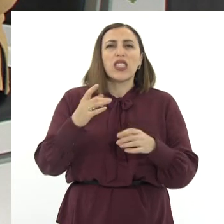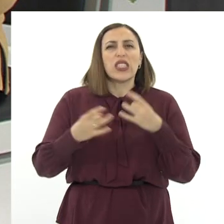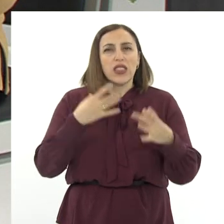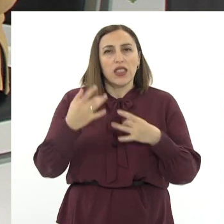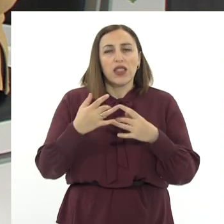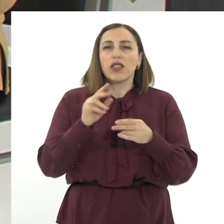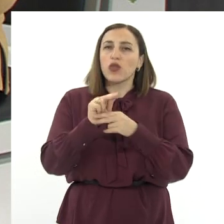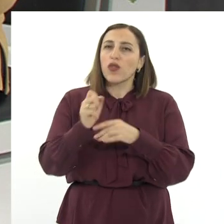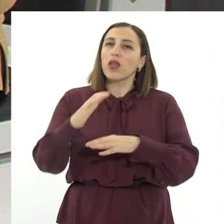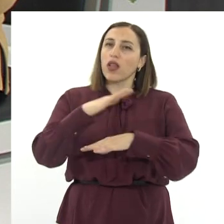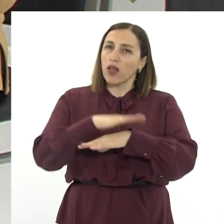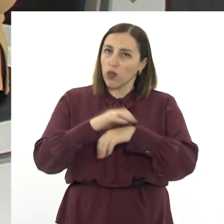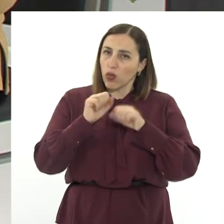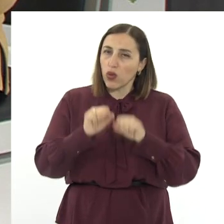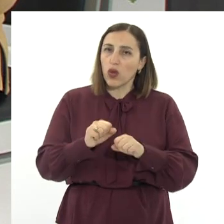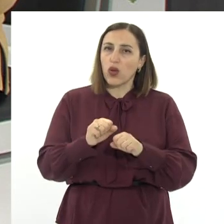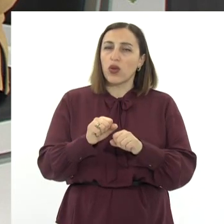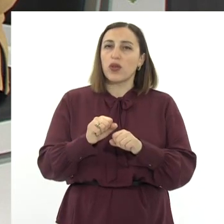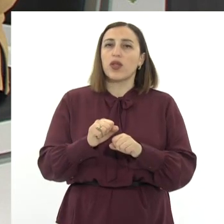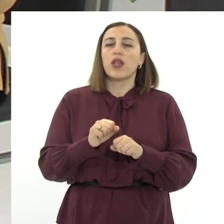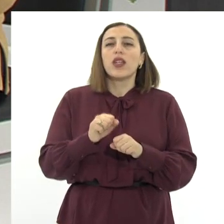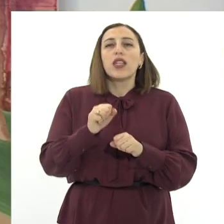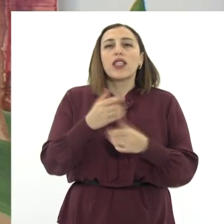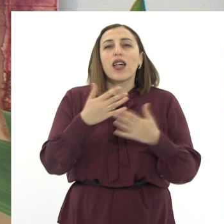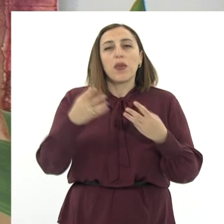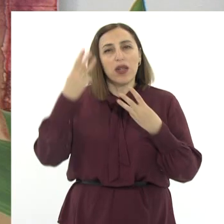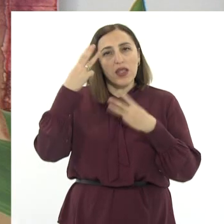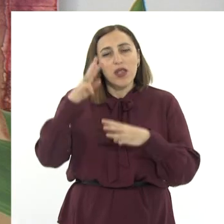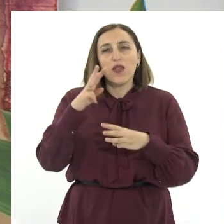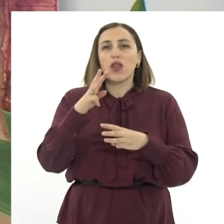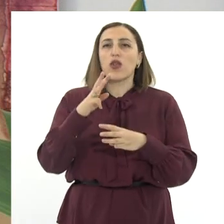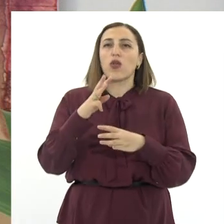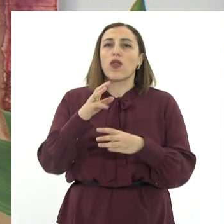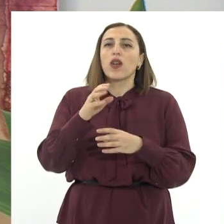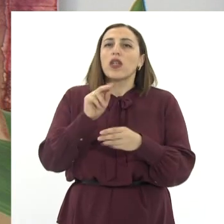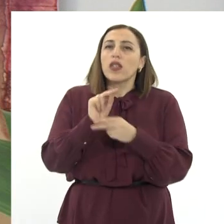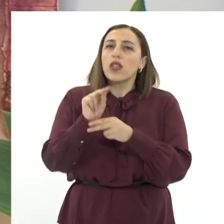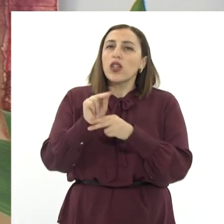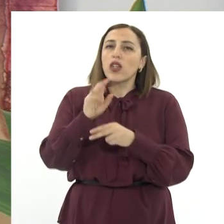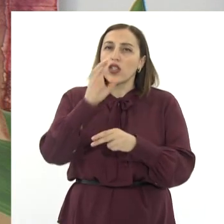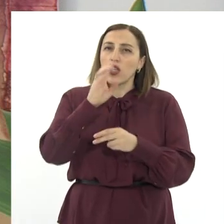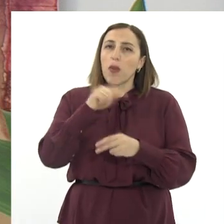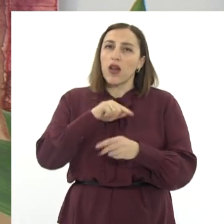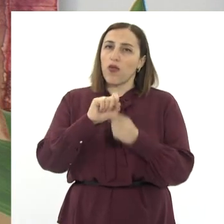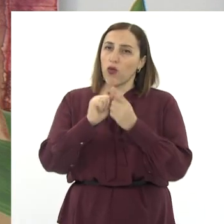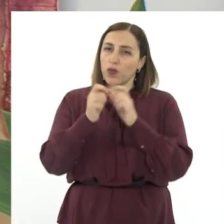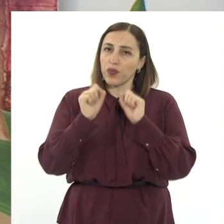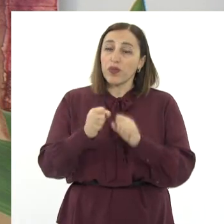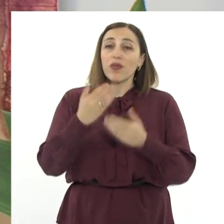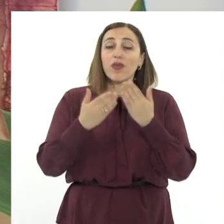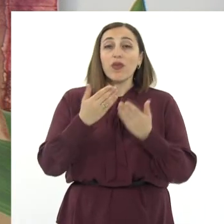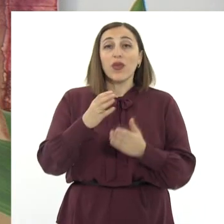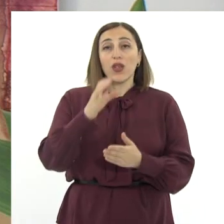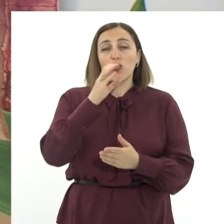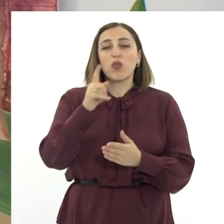դարձնել հավասարակշռված և բարի, այսինքն իրավիճակներով մատուցում եք բնավորություն։ Եթե